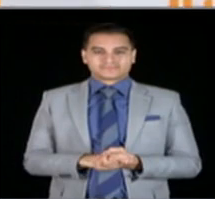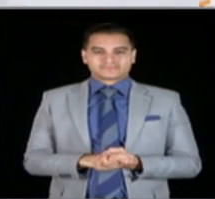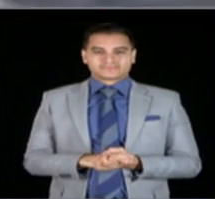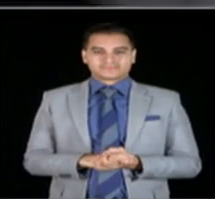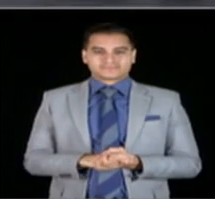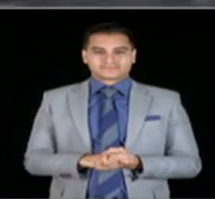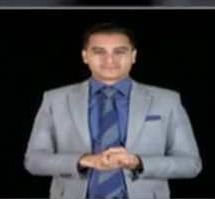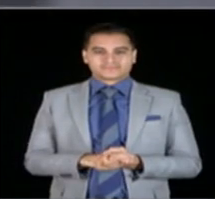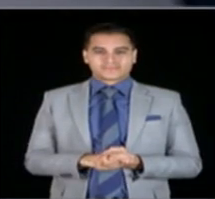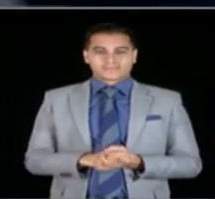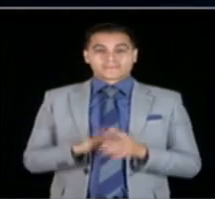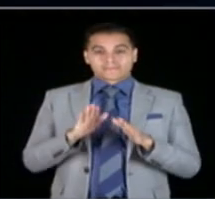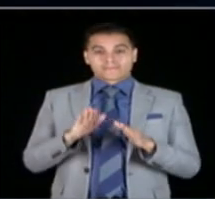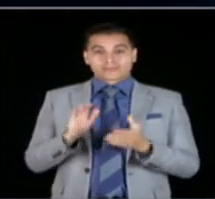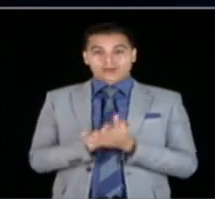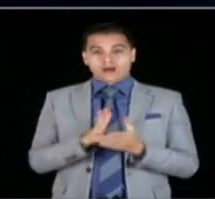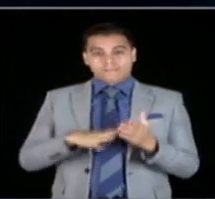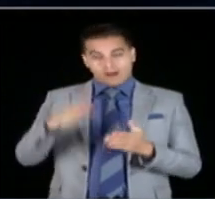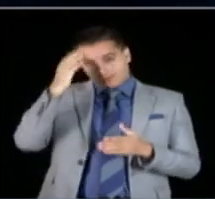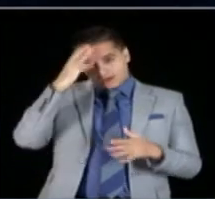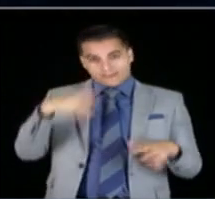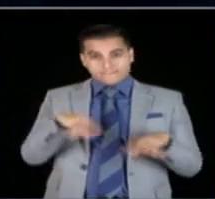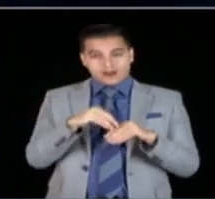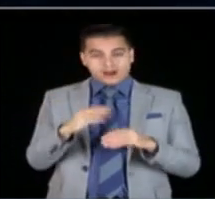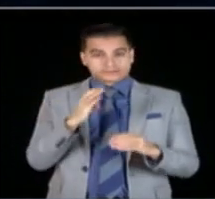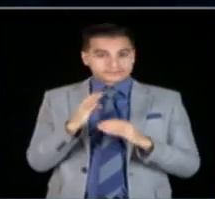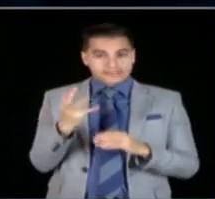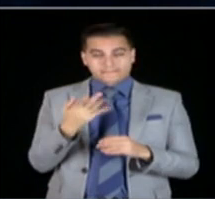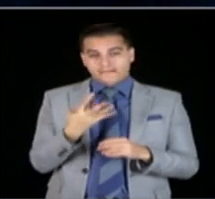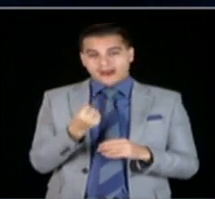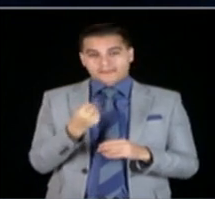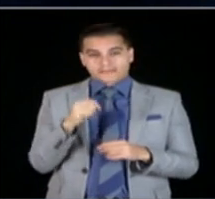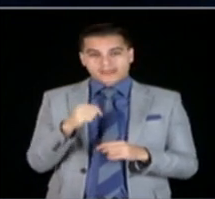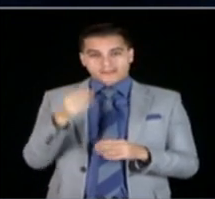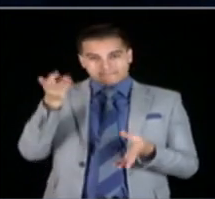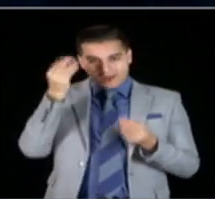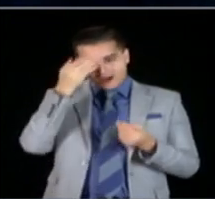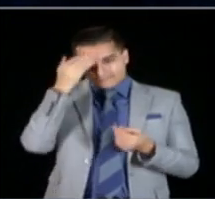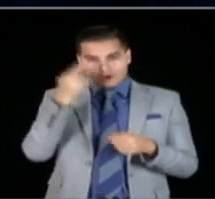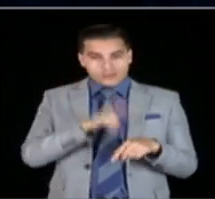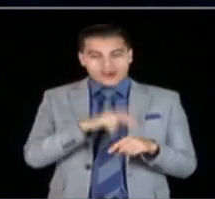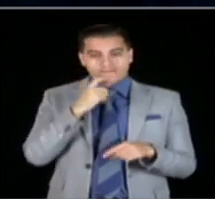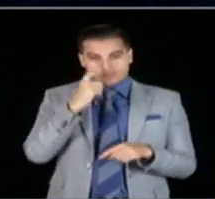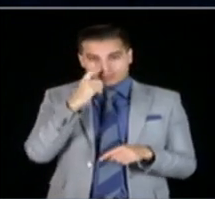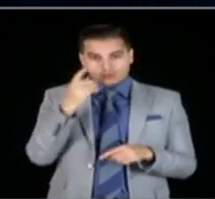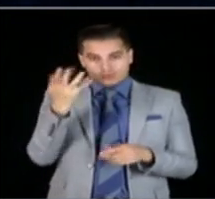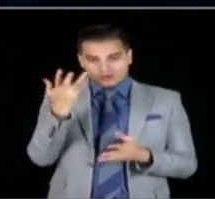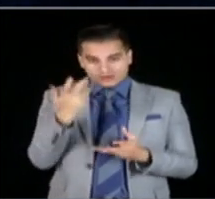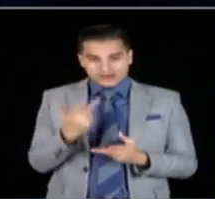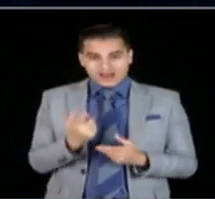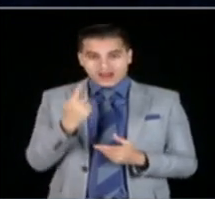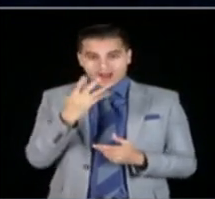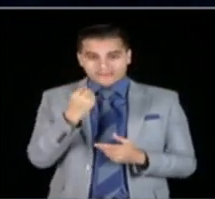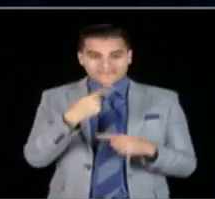وبكده أصحابنا العباقرة جمعوا 40 نقطة في فقرة المعرفة والفنون، وكل نقطة ب 1500